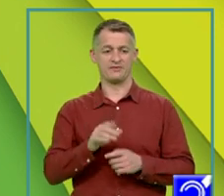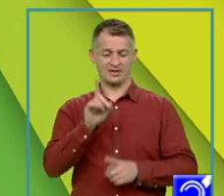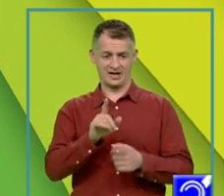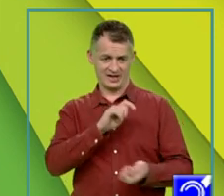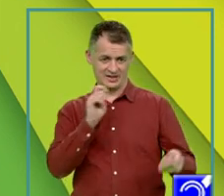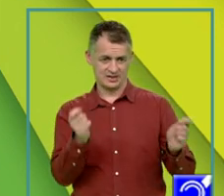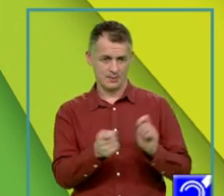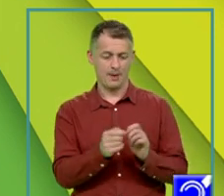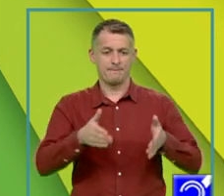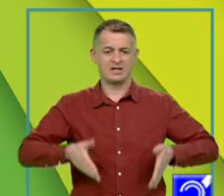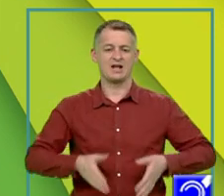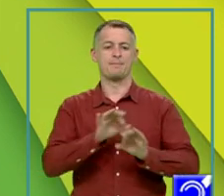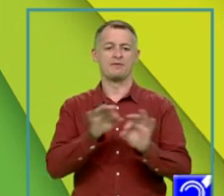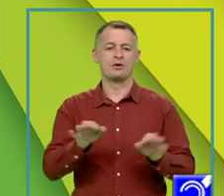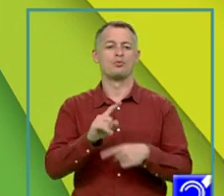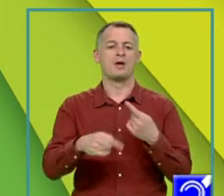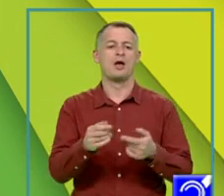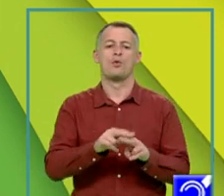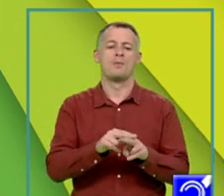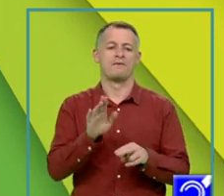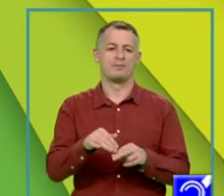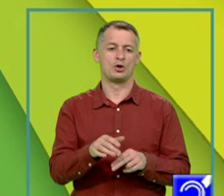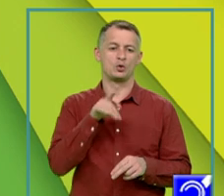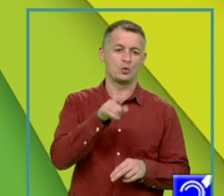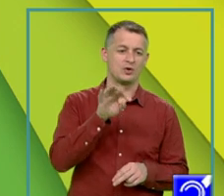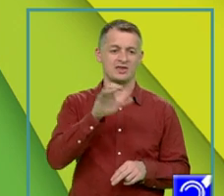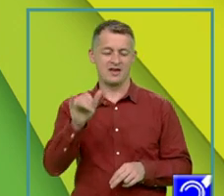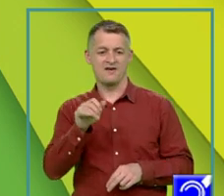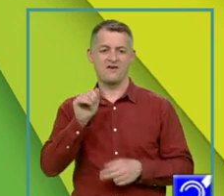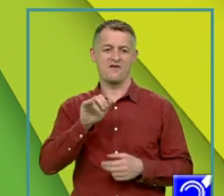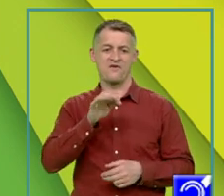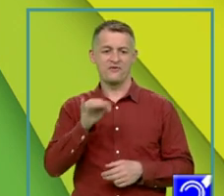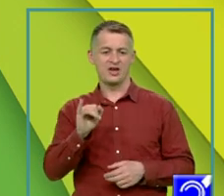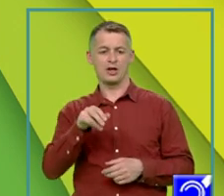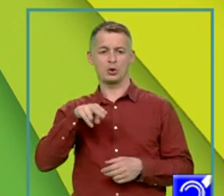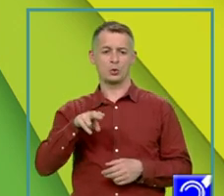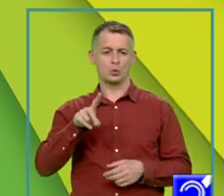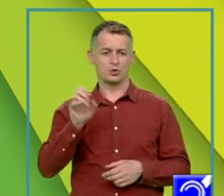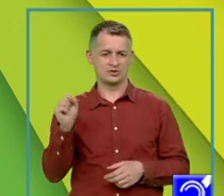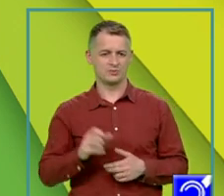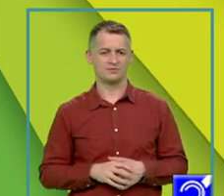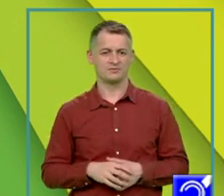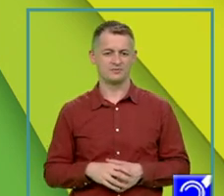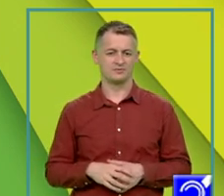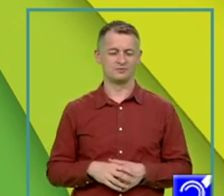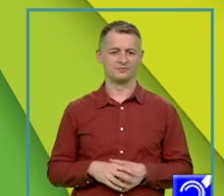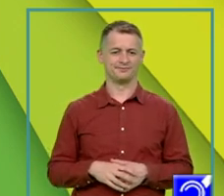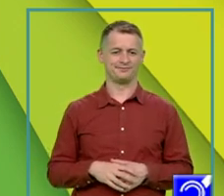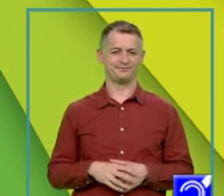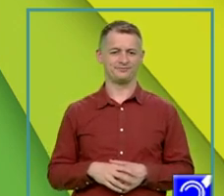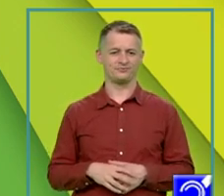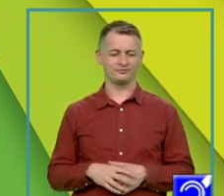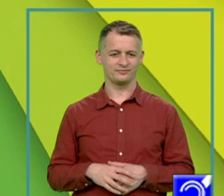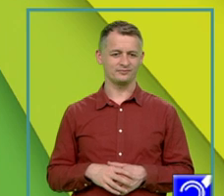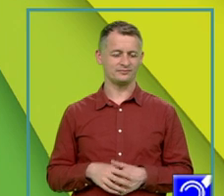prezent la perfect compus avem tu te ai fi dus mai apare și auxiliar la fi cel de al doilea auxiliar